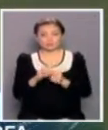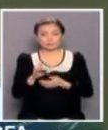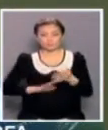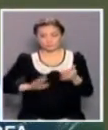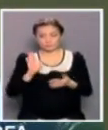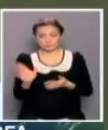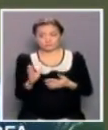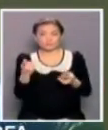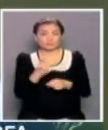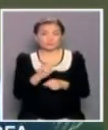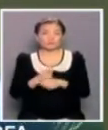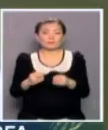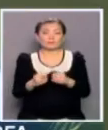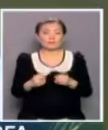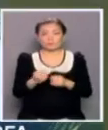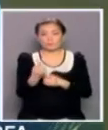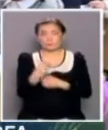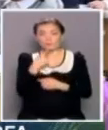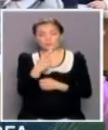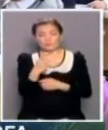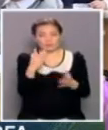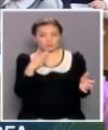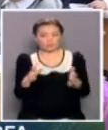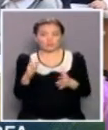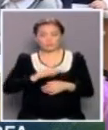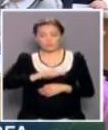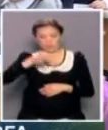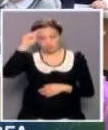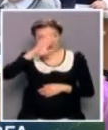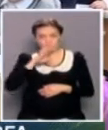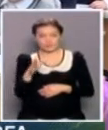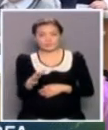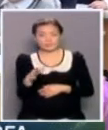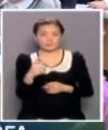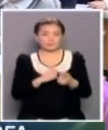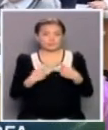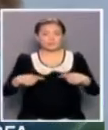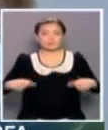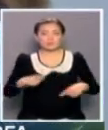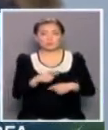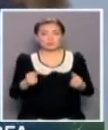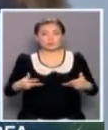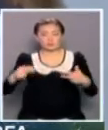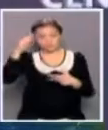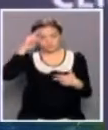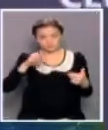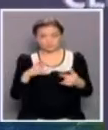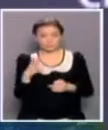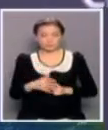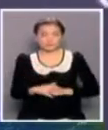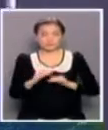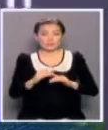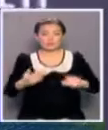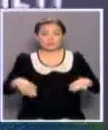жалғасады. Шектеу шараларына сай 11-ші сыныптар дәстүрлі форматта білім алады. Ал өзгерлері онлайнға жүгінеді.